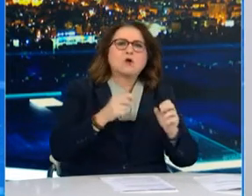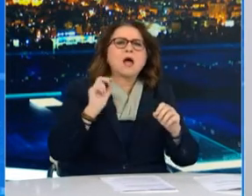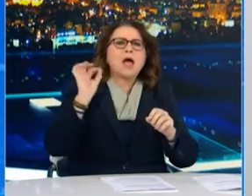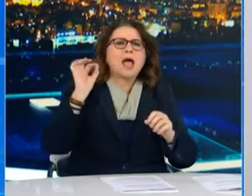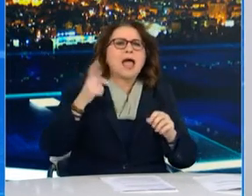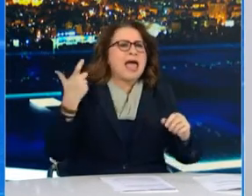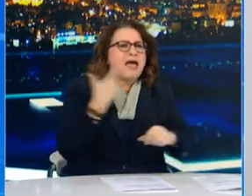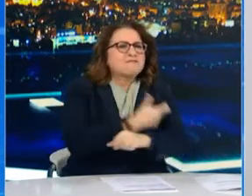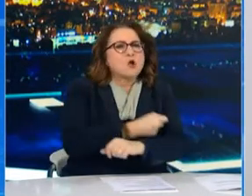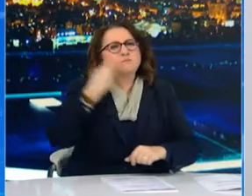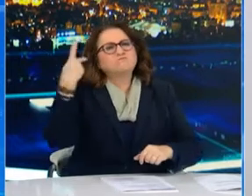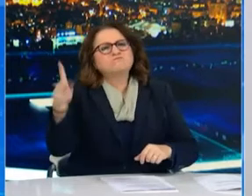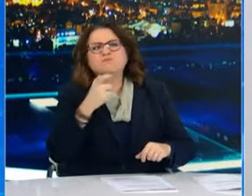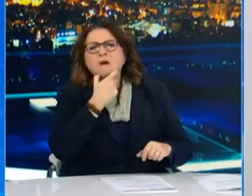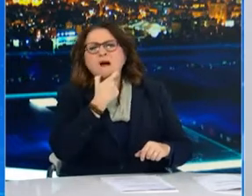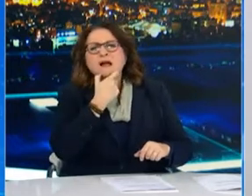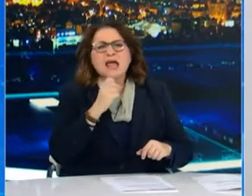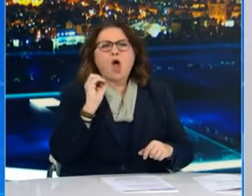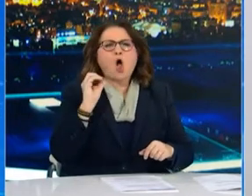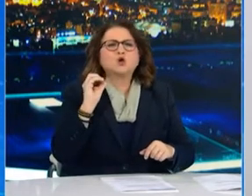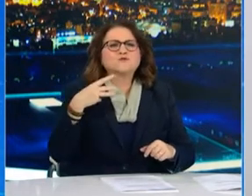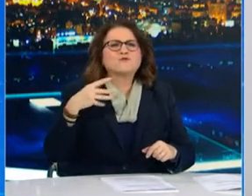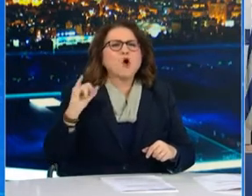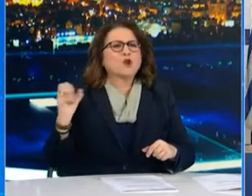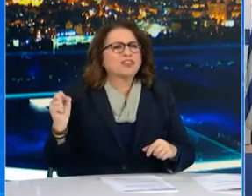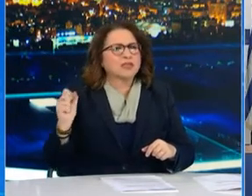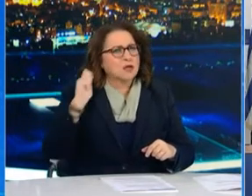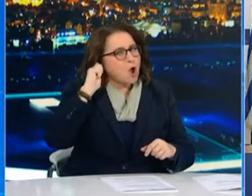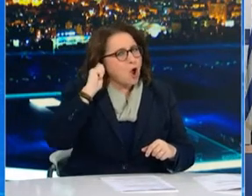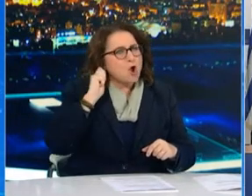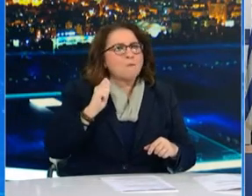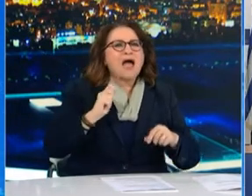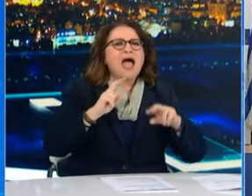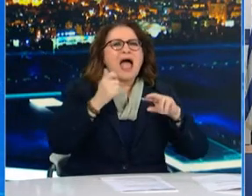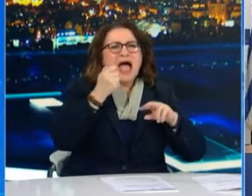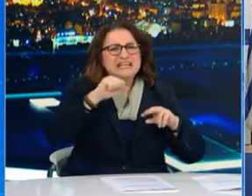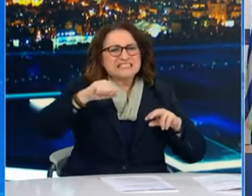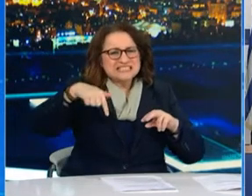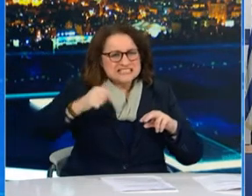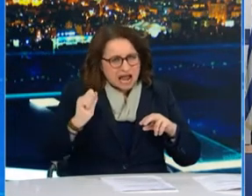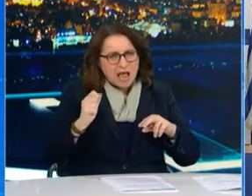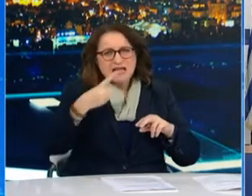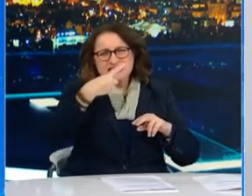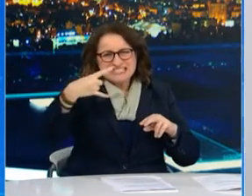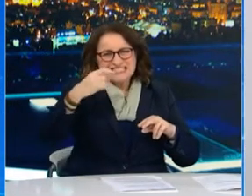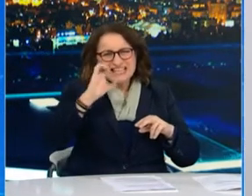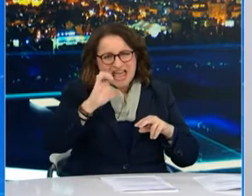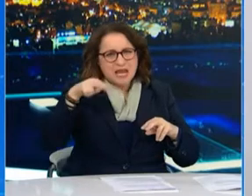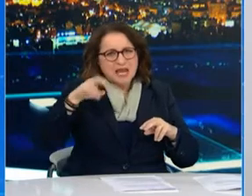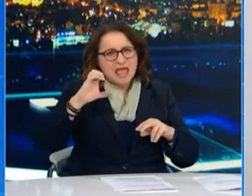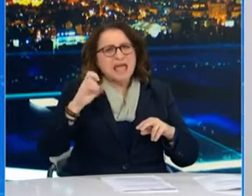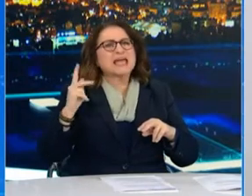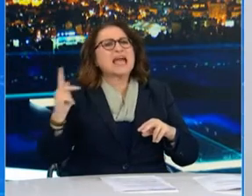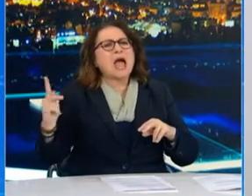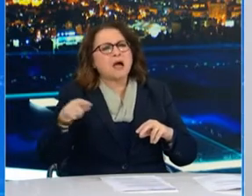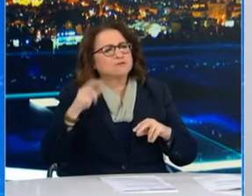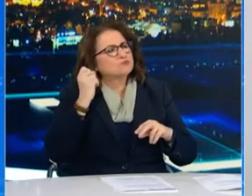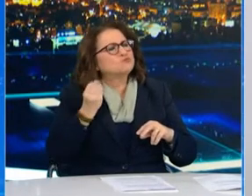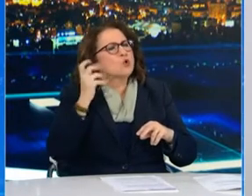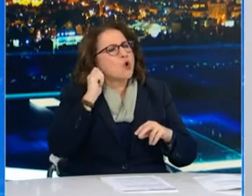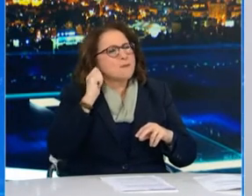Οι πληροφορίες λένε ότι ακολουθεί μετά νέα συνεδρία στις αρχές του Φεβρουαρίου ενδεχομένως για άλλα εμβόλια όπως το